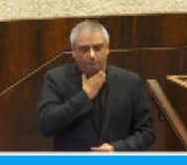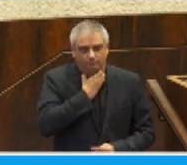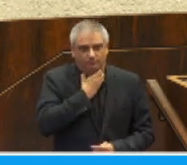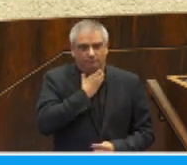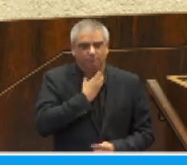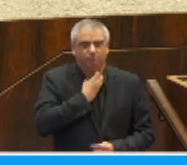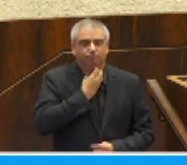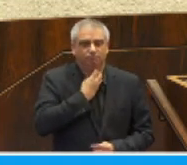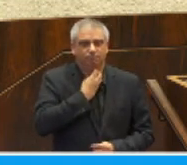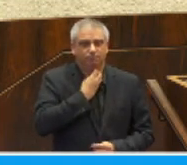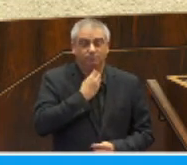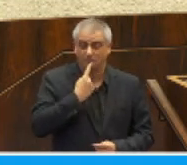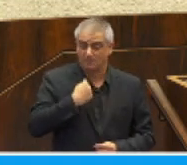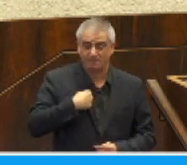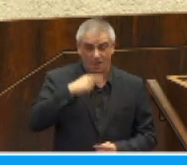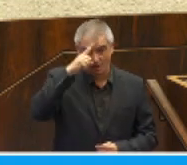ואמר לי, אבא,